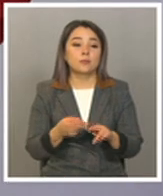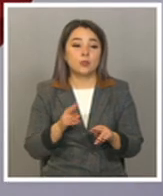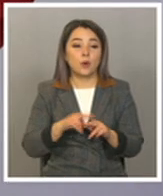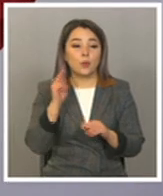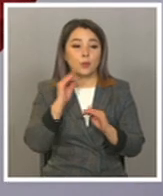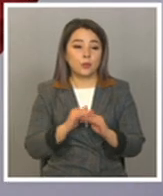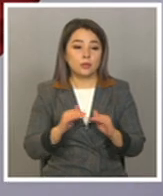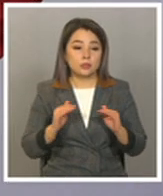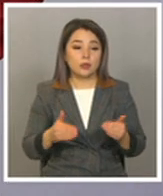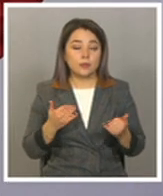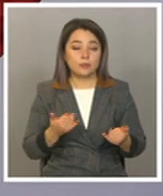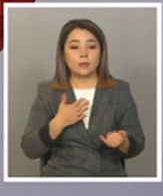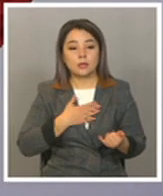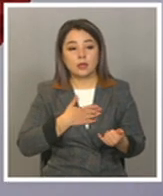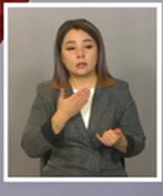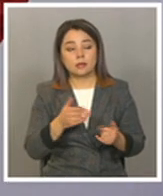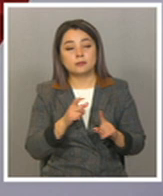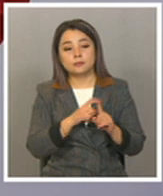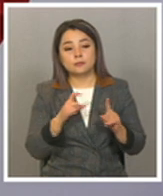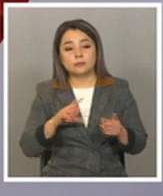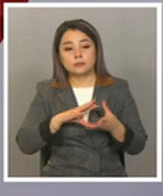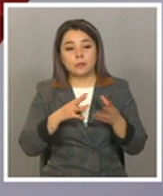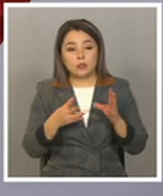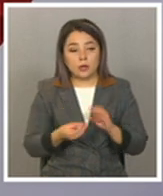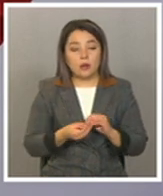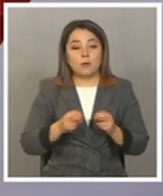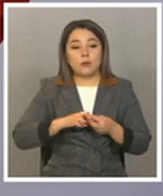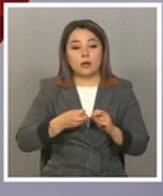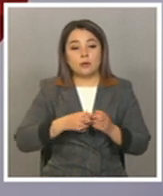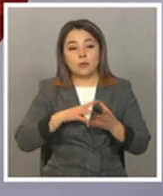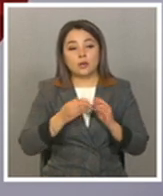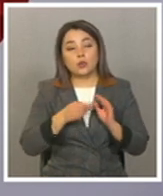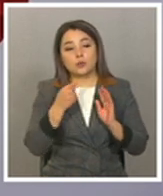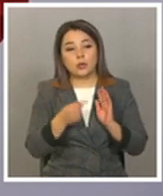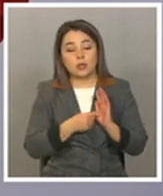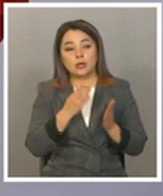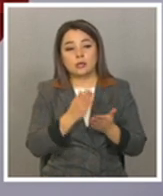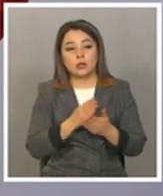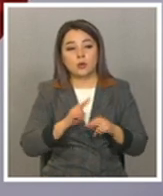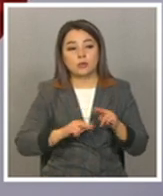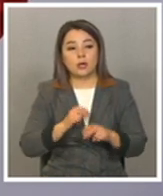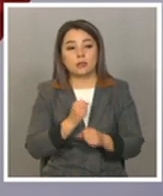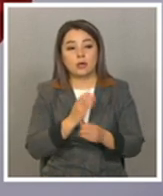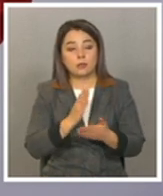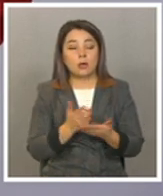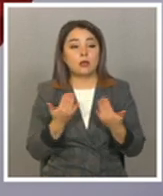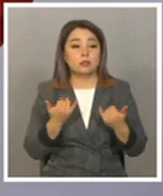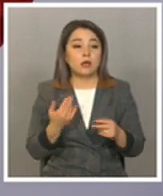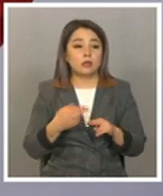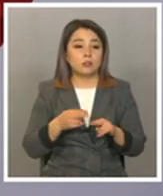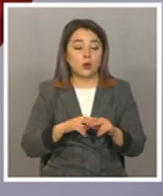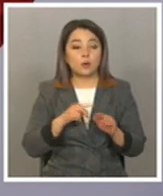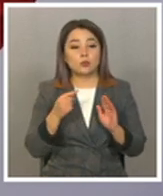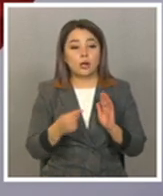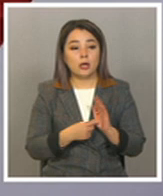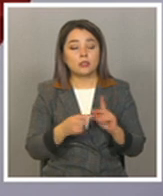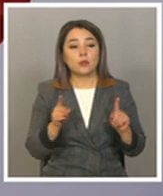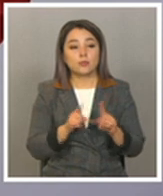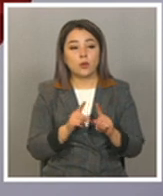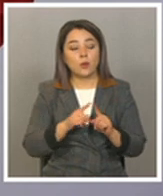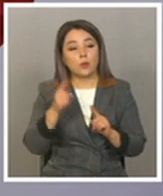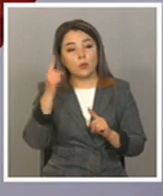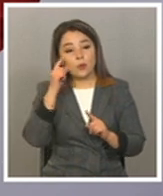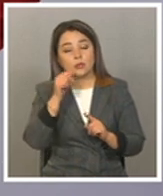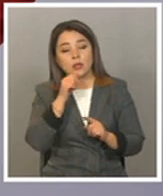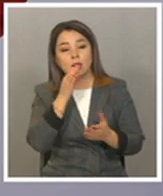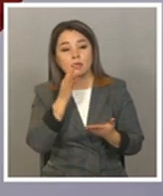оқушылар, біз мәтін бойынша проблемалық сұрақтар құрастырдық. Енді осы сұрақтарға ойланып